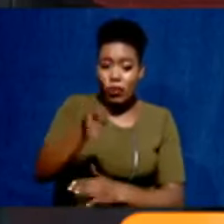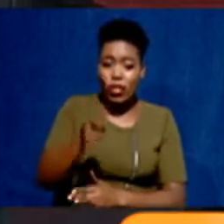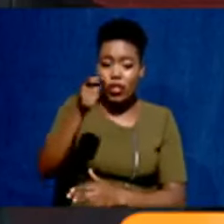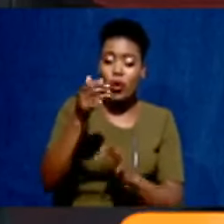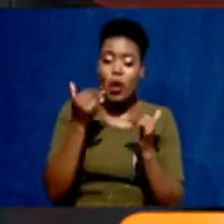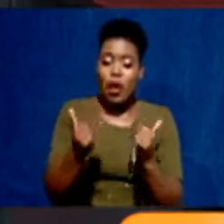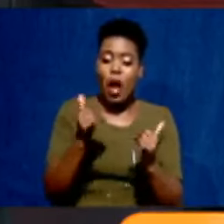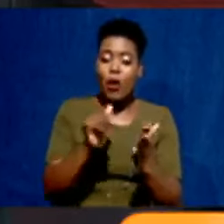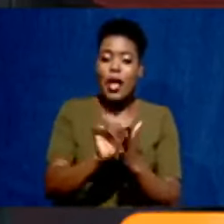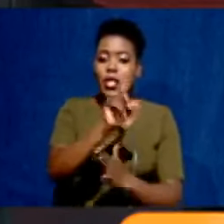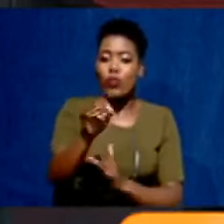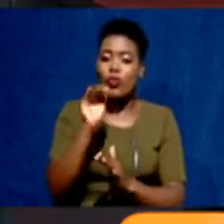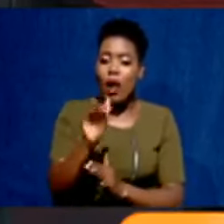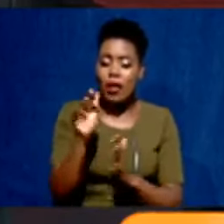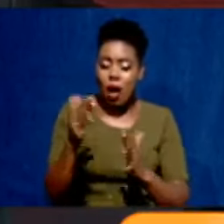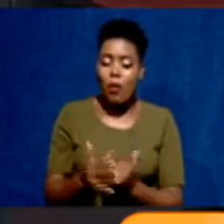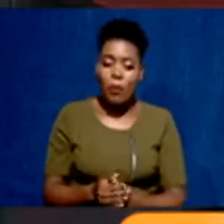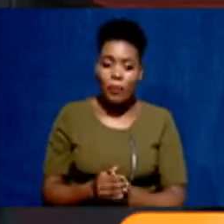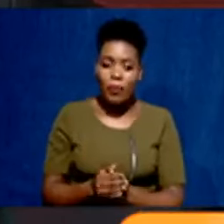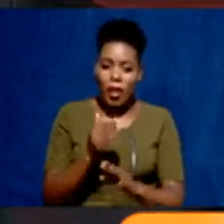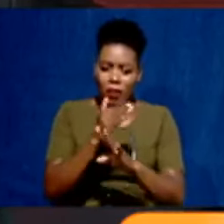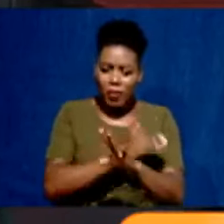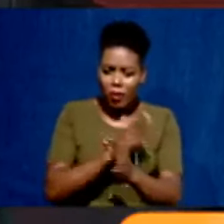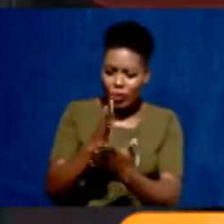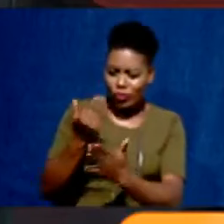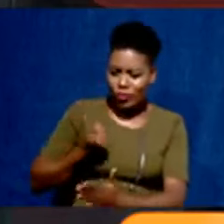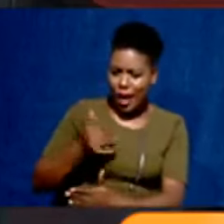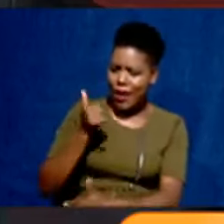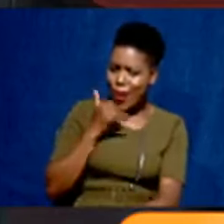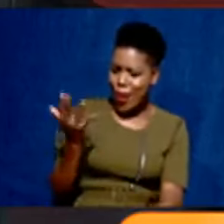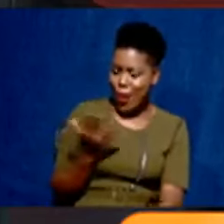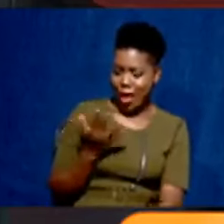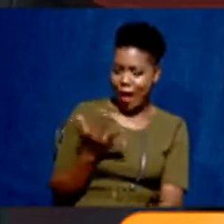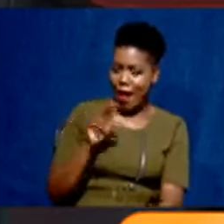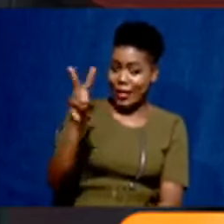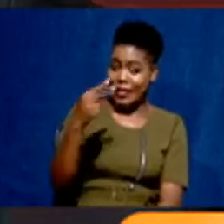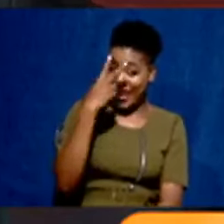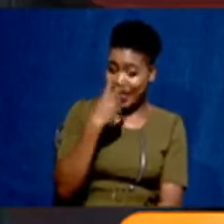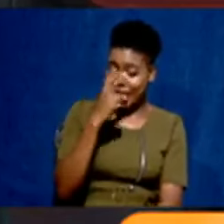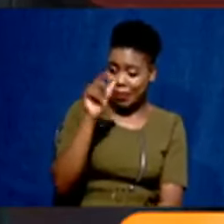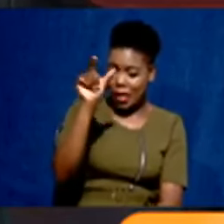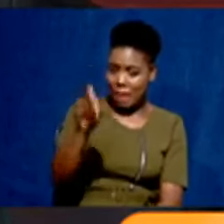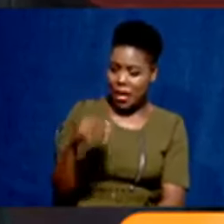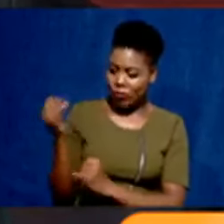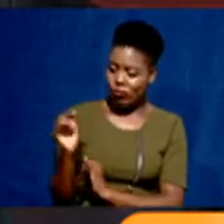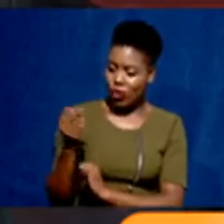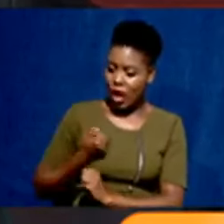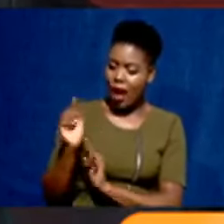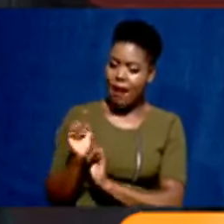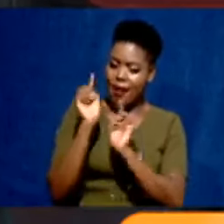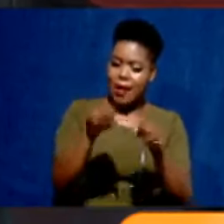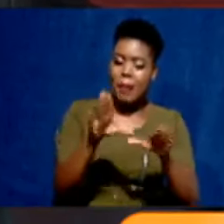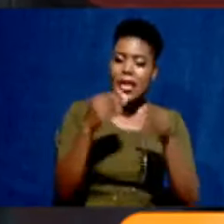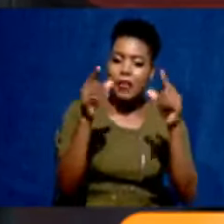at this stage is, was there an offense committed when the second accused person gave a statement to